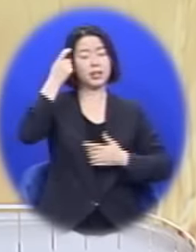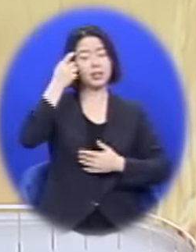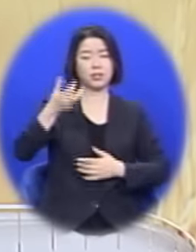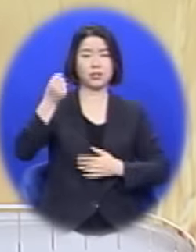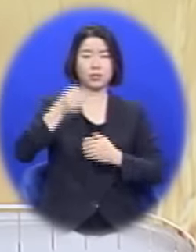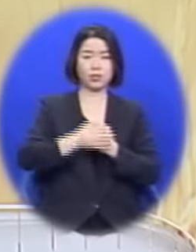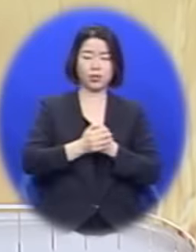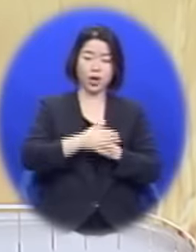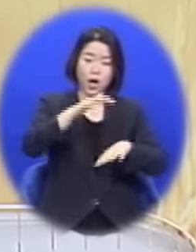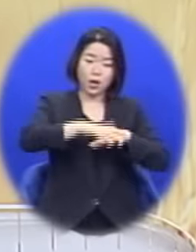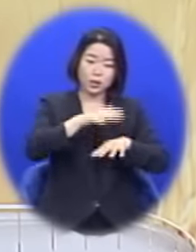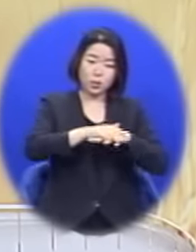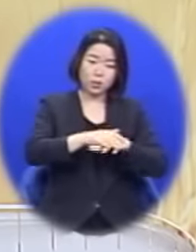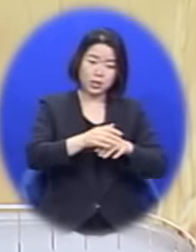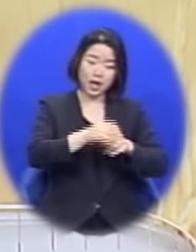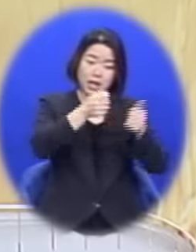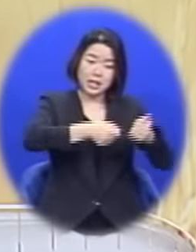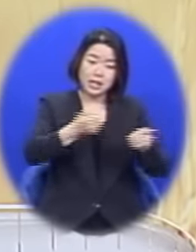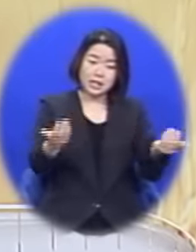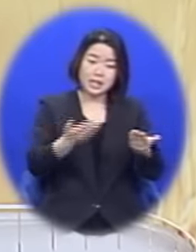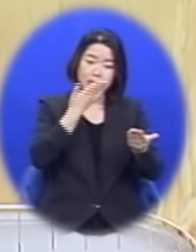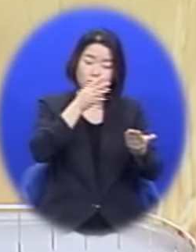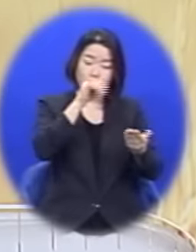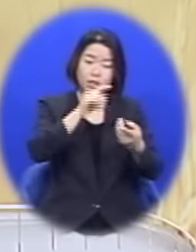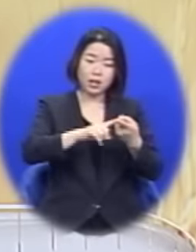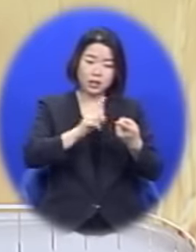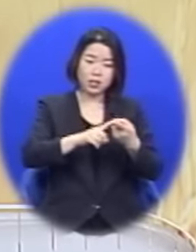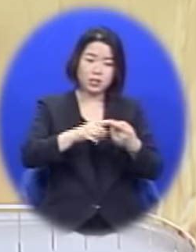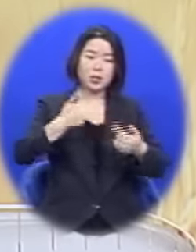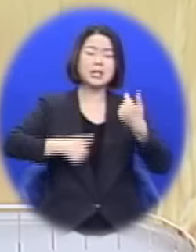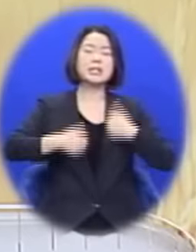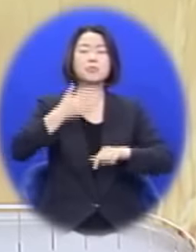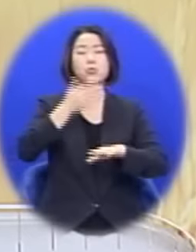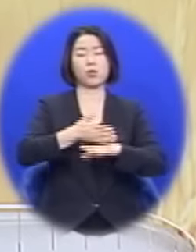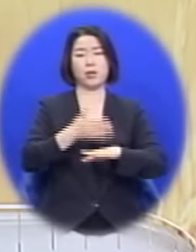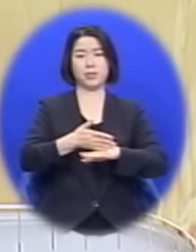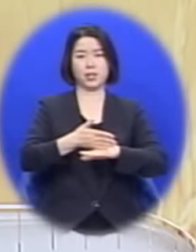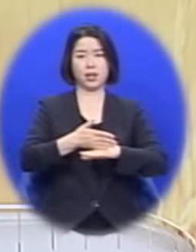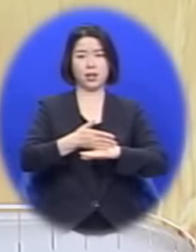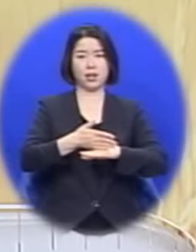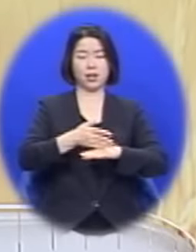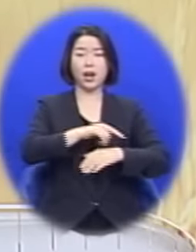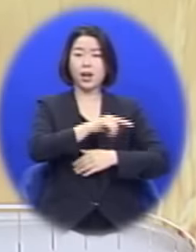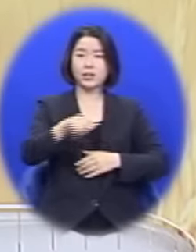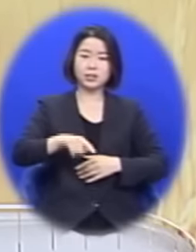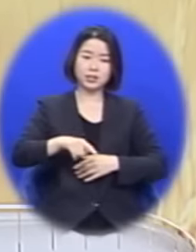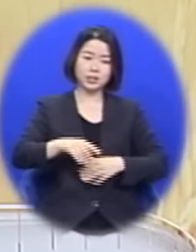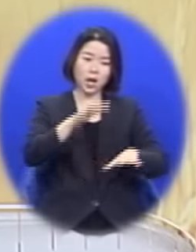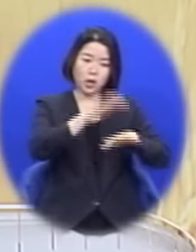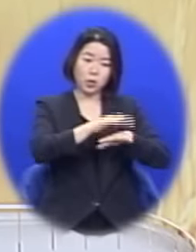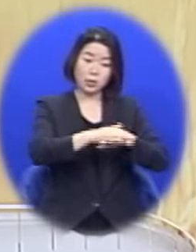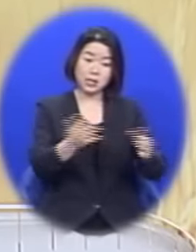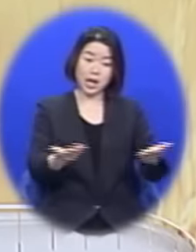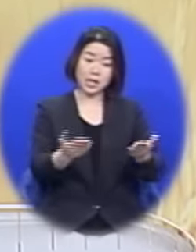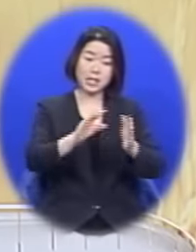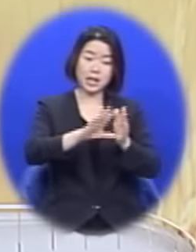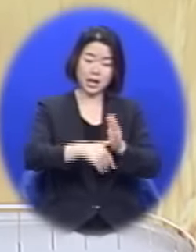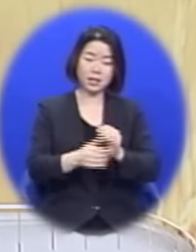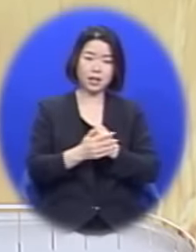농사를 지을 수 있다는 것 자체가 감사하고 기뻤어요. 그들은 농사 지으면서 아마 감격스러워서